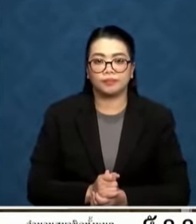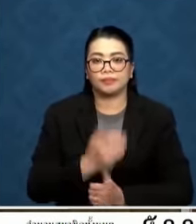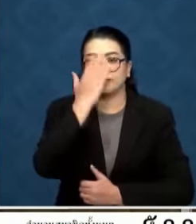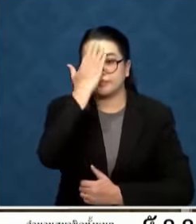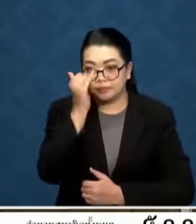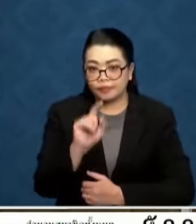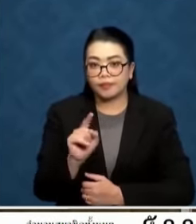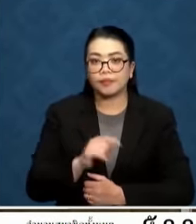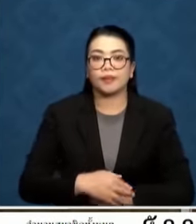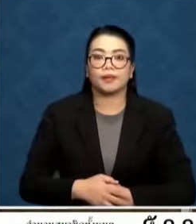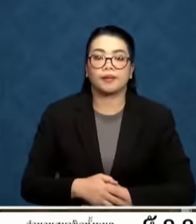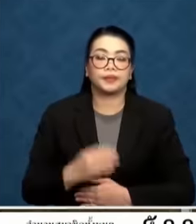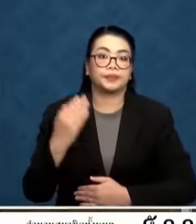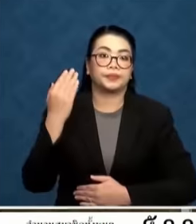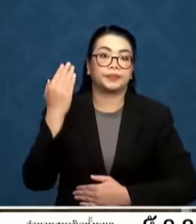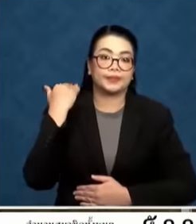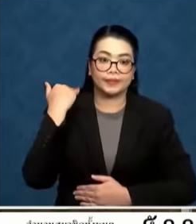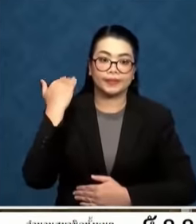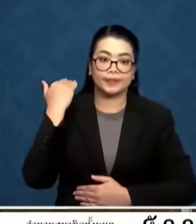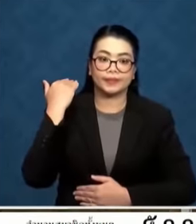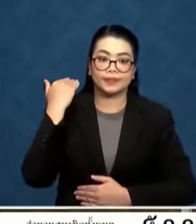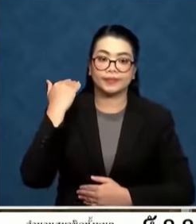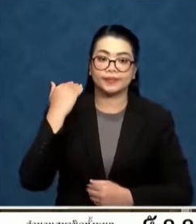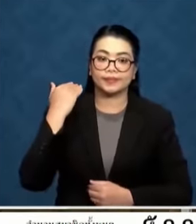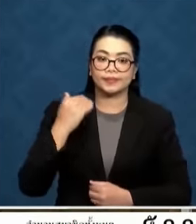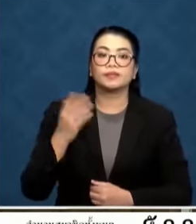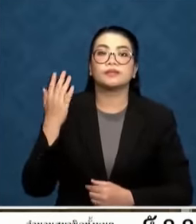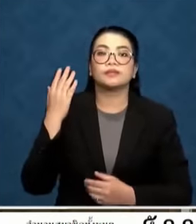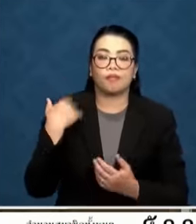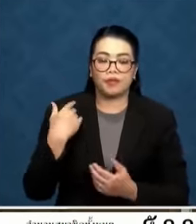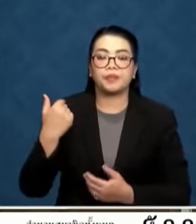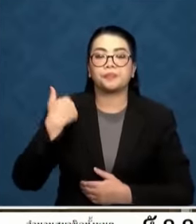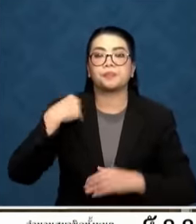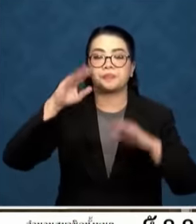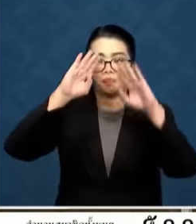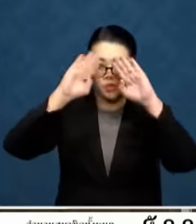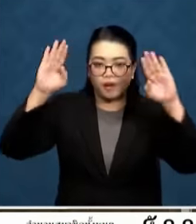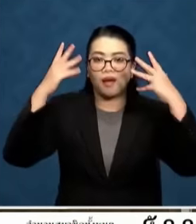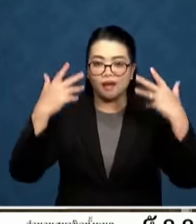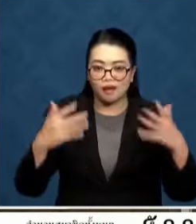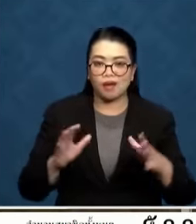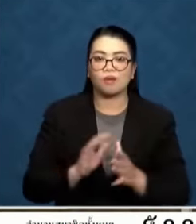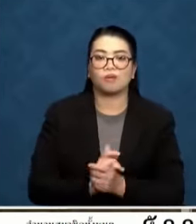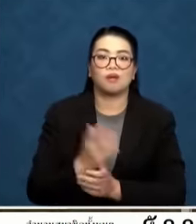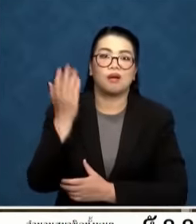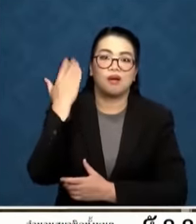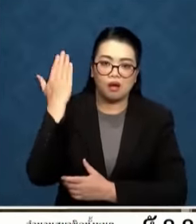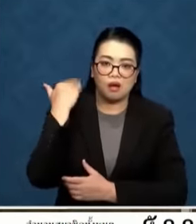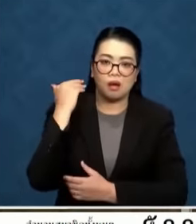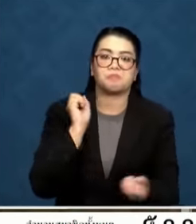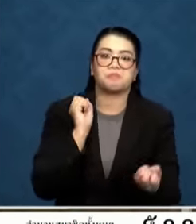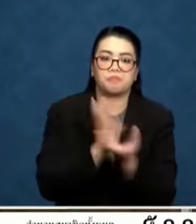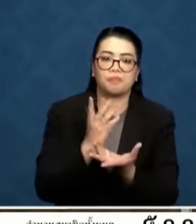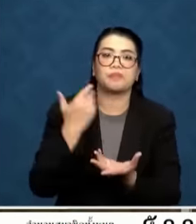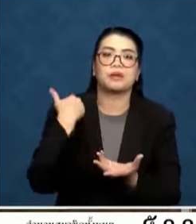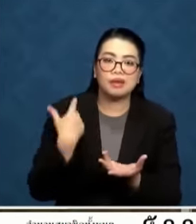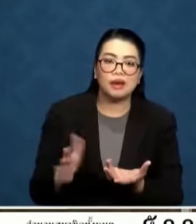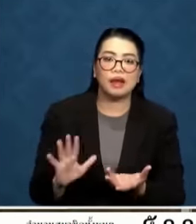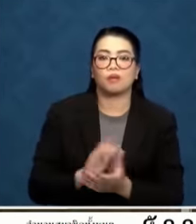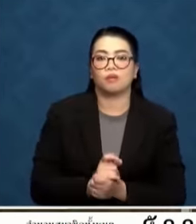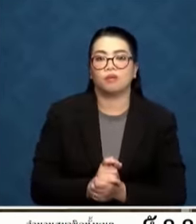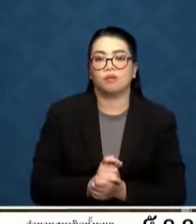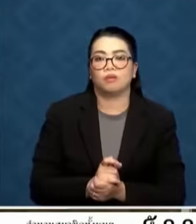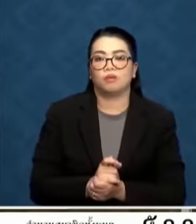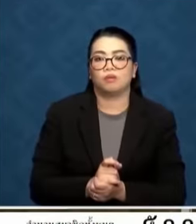เพราะอดีตมันเคยสอนเรามาแล้วครับจากนิรโทษกรรมครึ่ง